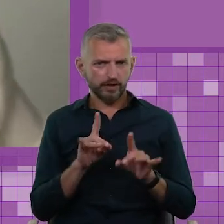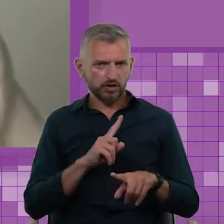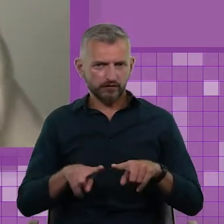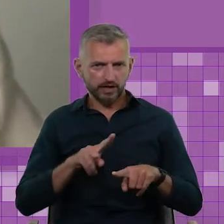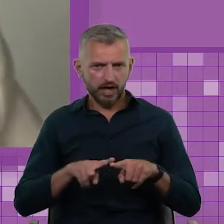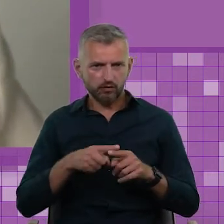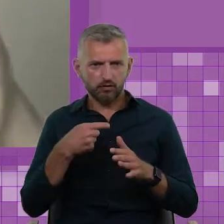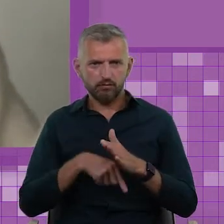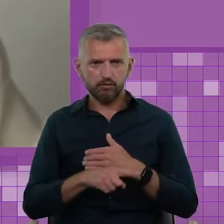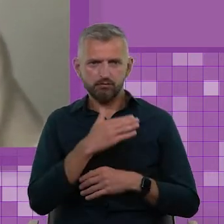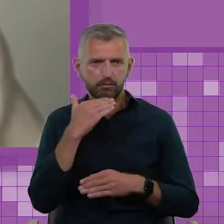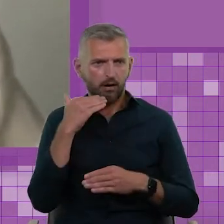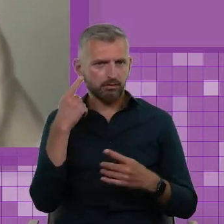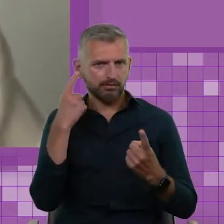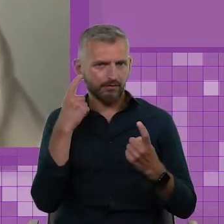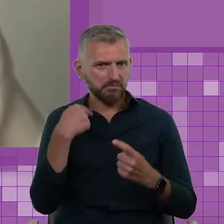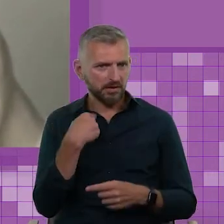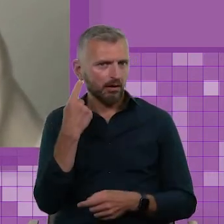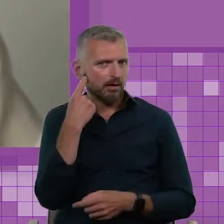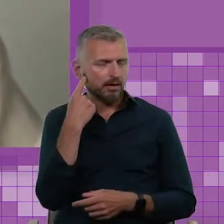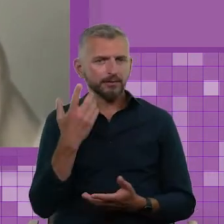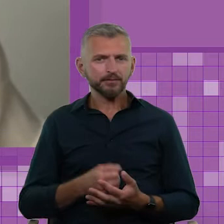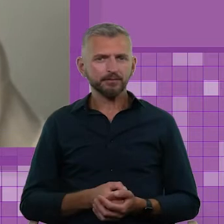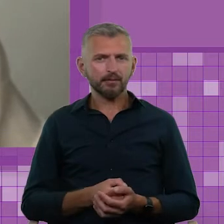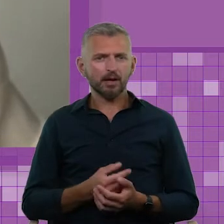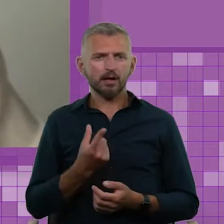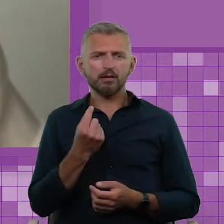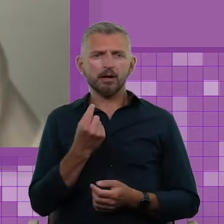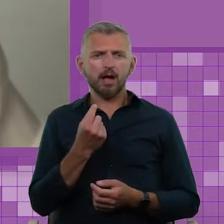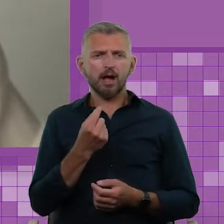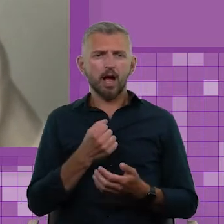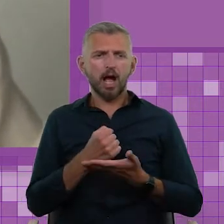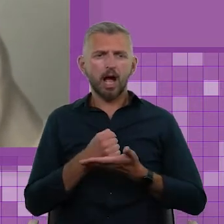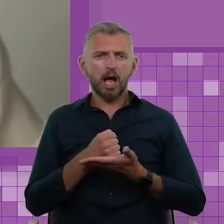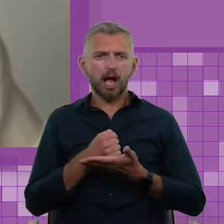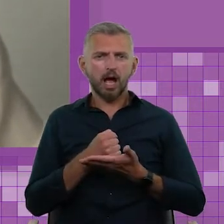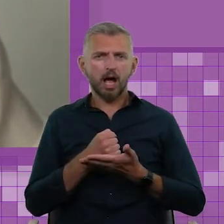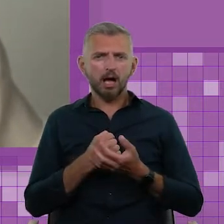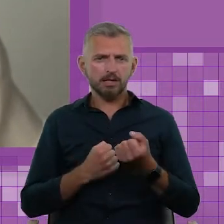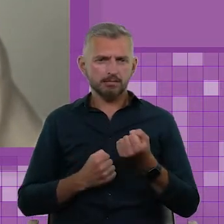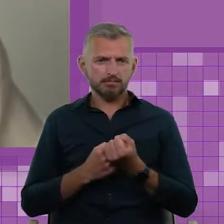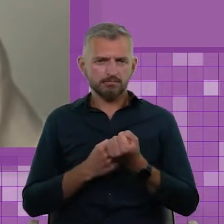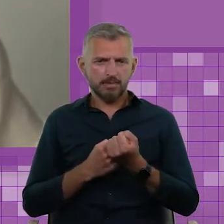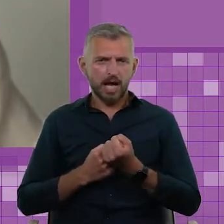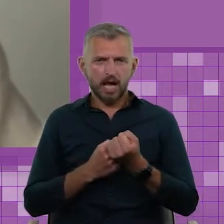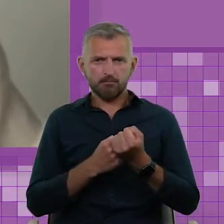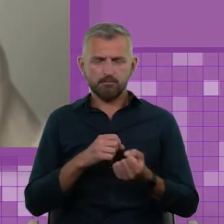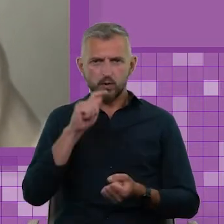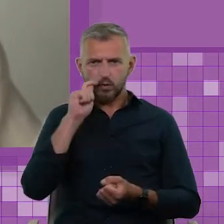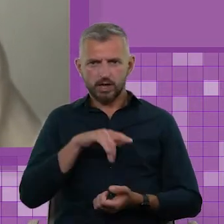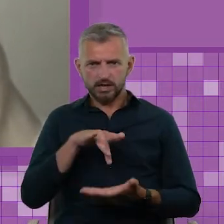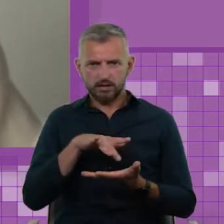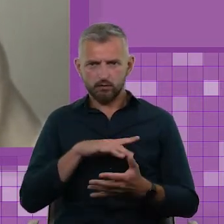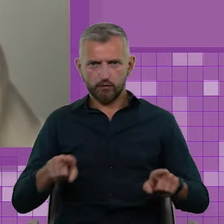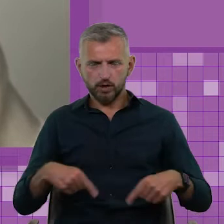швидесенько, бо стільки всього цікавого почула. А по-перше, Help Ukraine Center був організований в перший тиждень війни, і